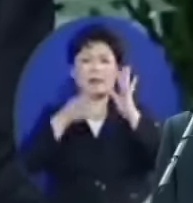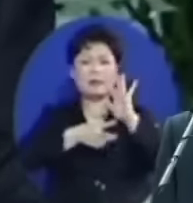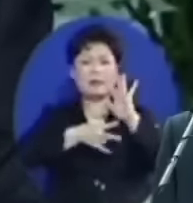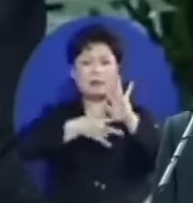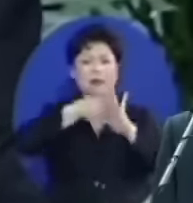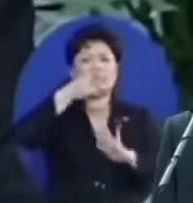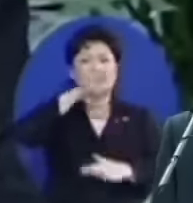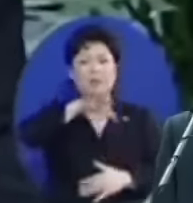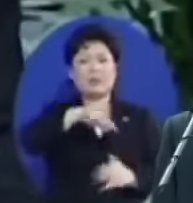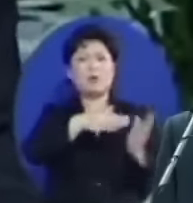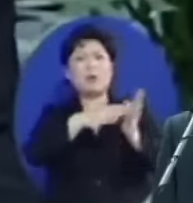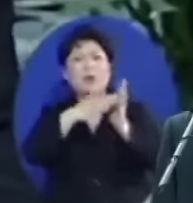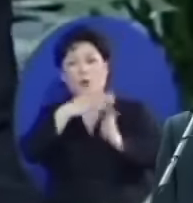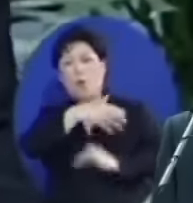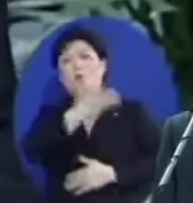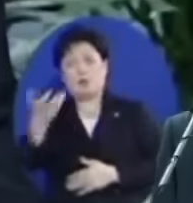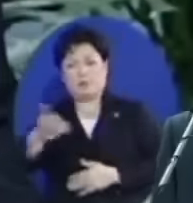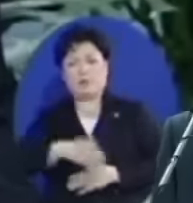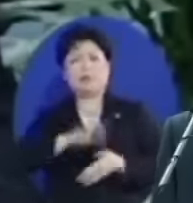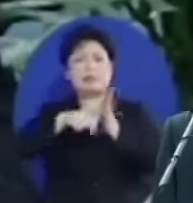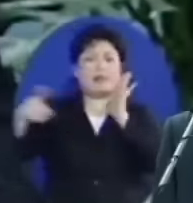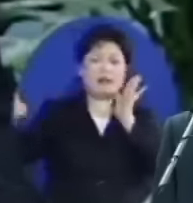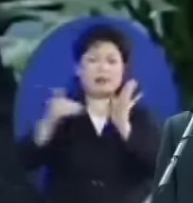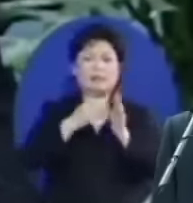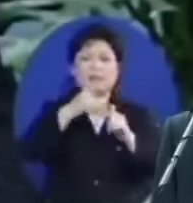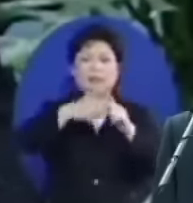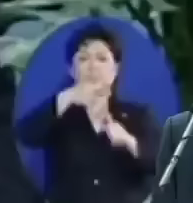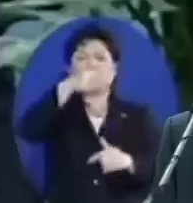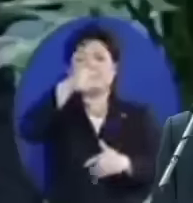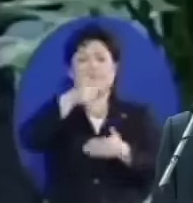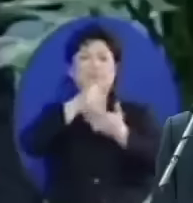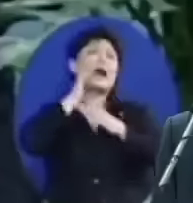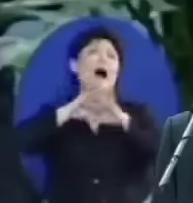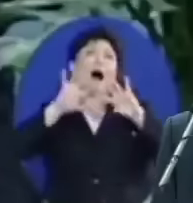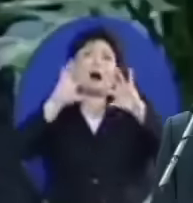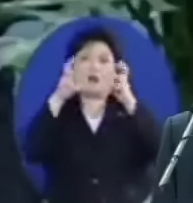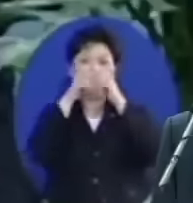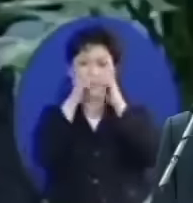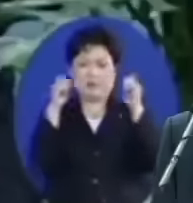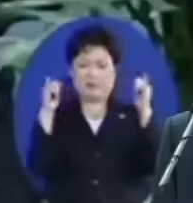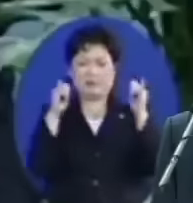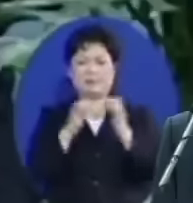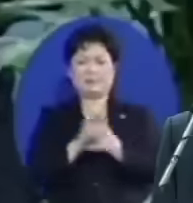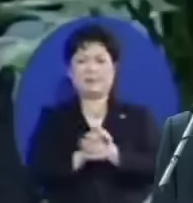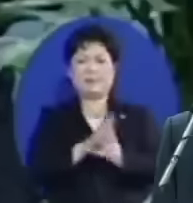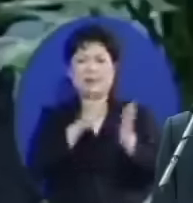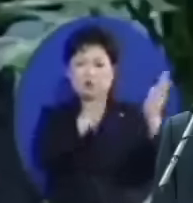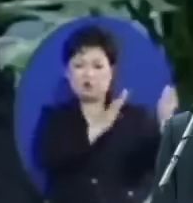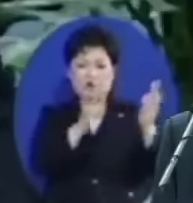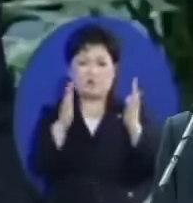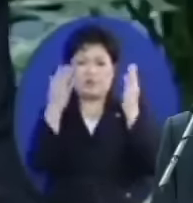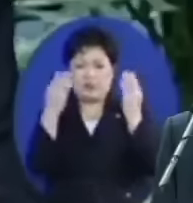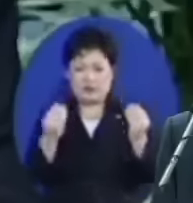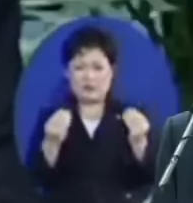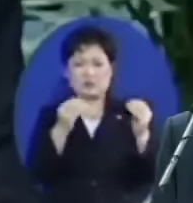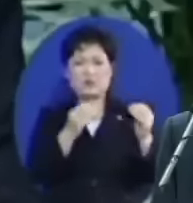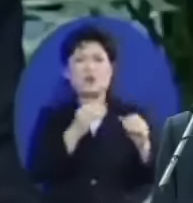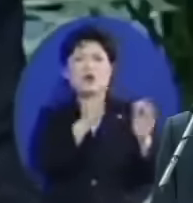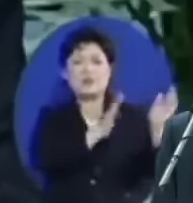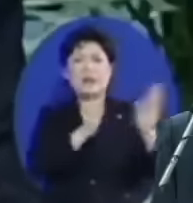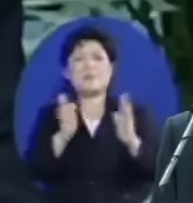것입니다. 그때까지 예수님은 하늘나라 백성을 준비하시고 예비하시는